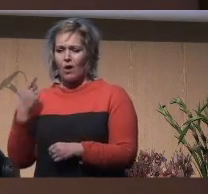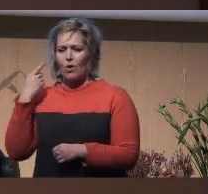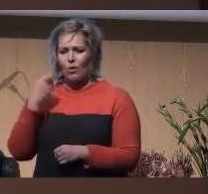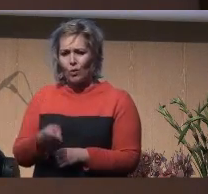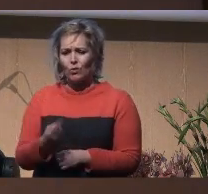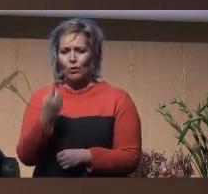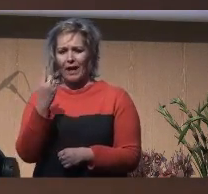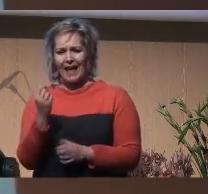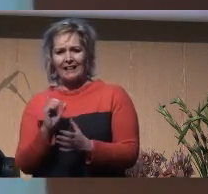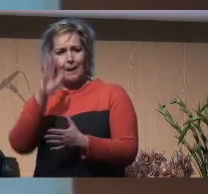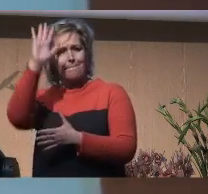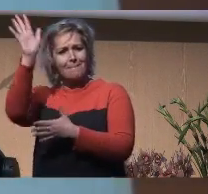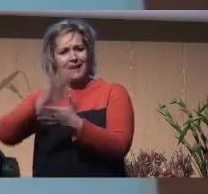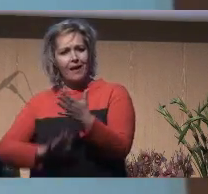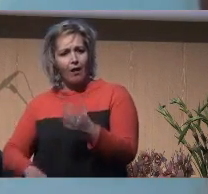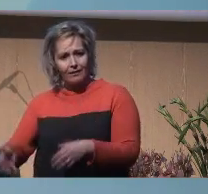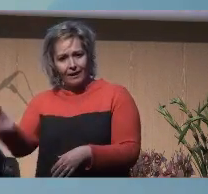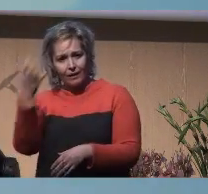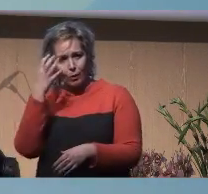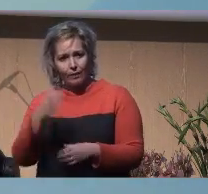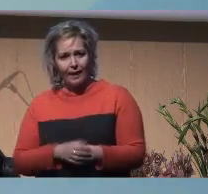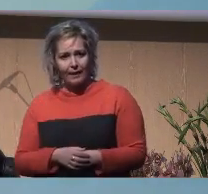101 milliarder kroner